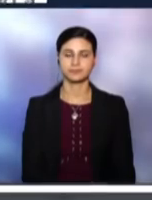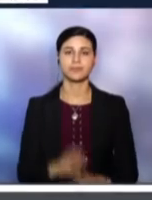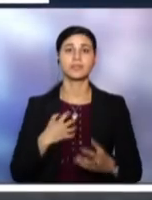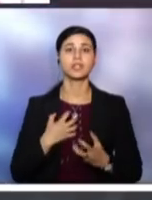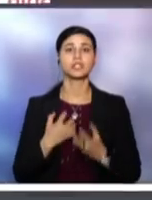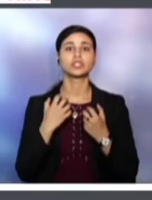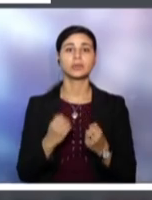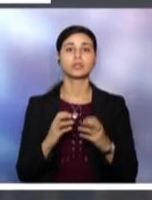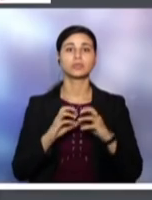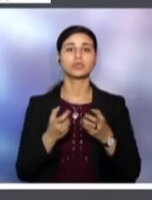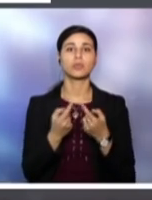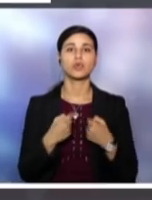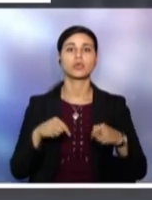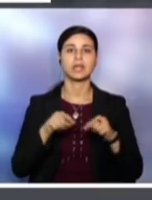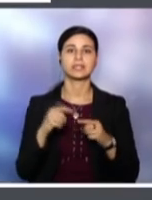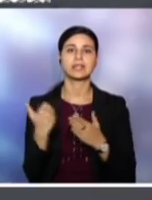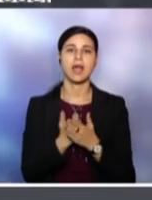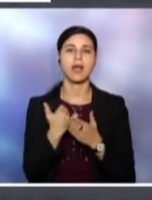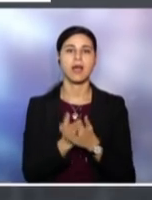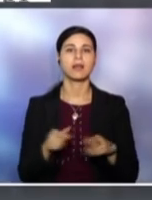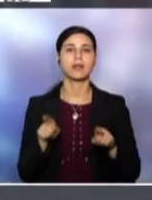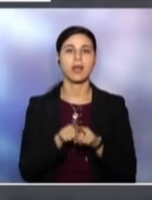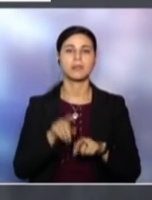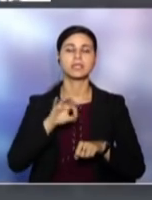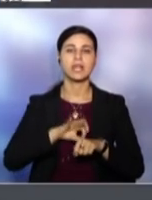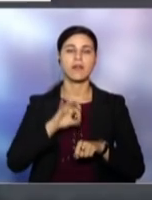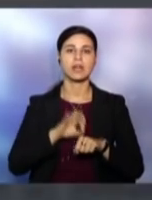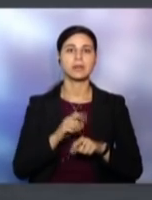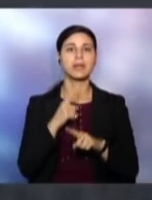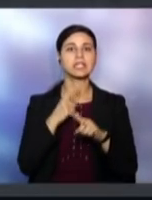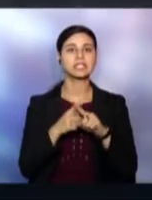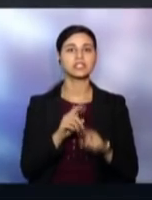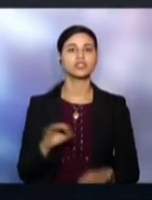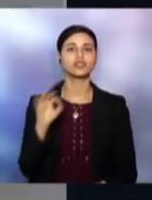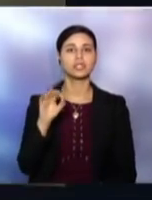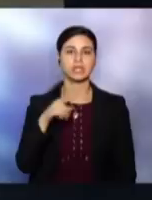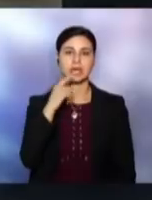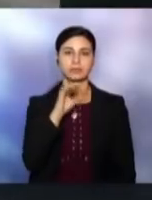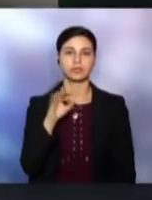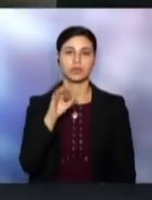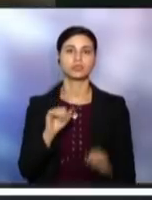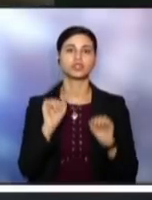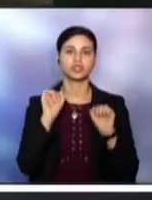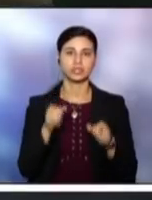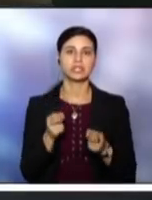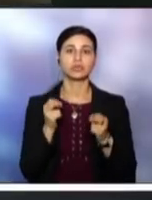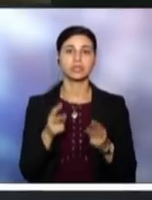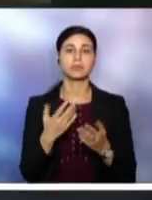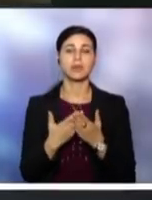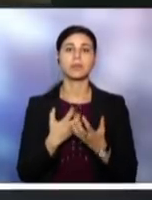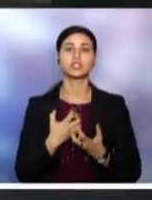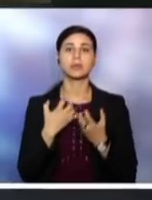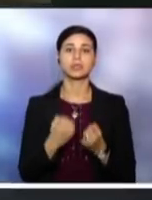ჯანმრთელობის მსოფლიო ორგანიზაცია ახალი ეგრეთ წოდებული დაავადება X-ის შესახებ საუბრობს. შესაძლო საფრთხეებს შორის